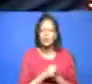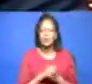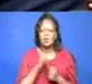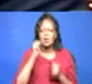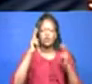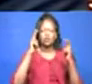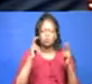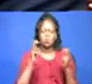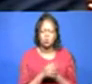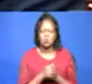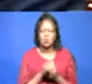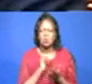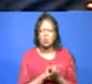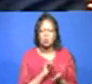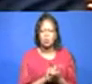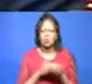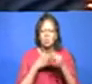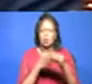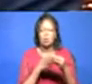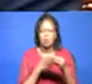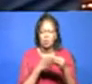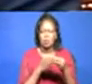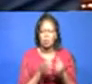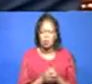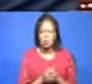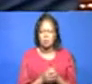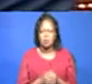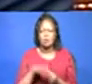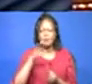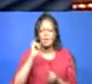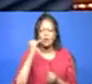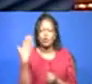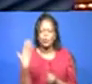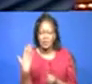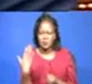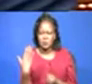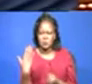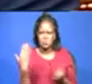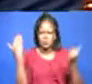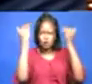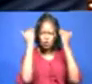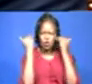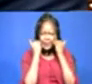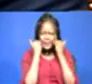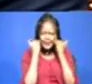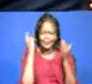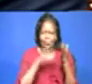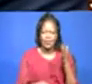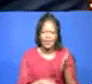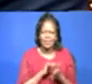issues that led to the Waterloo of the BBI document in the courts of law was precisely